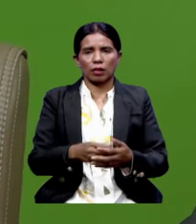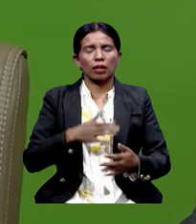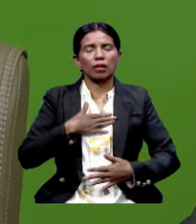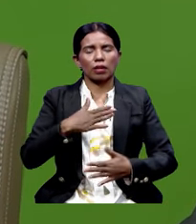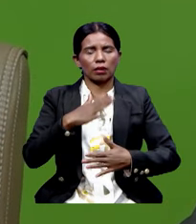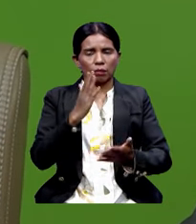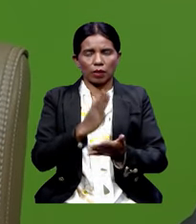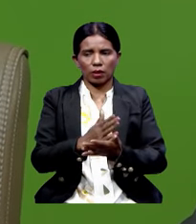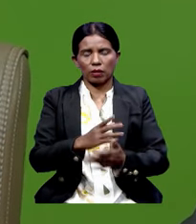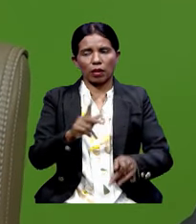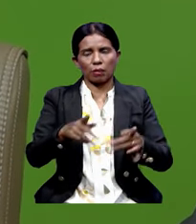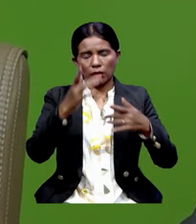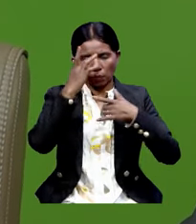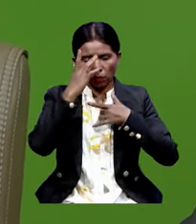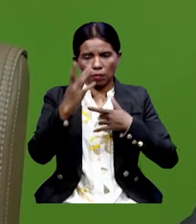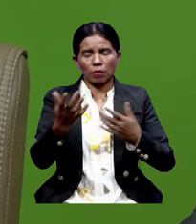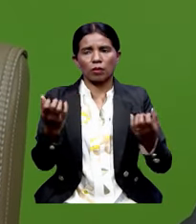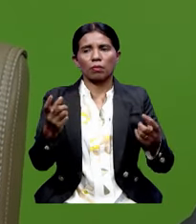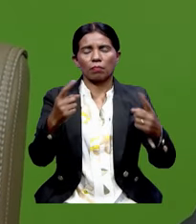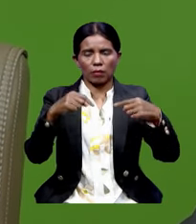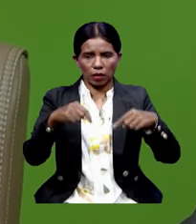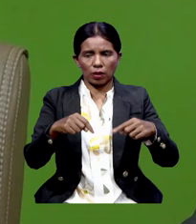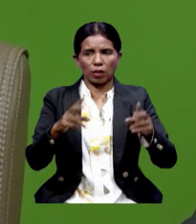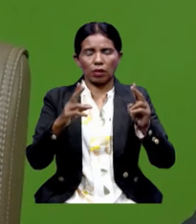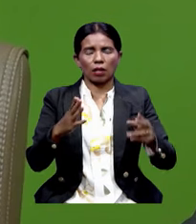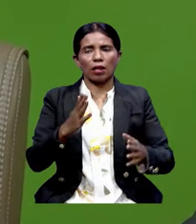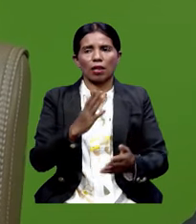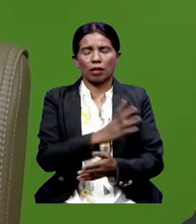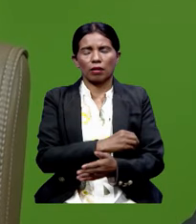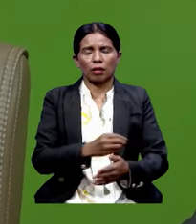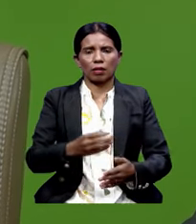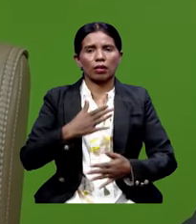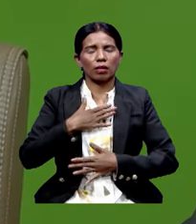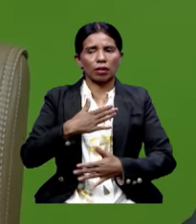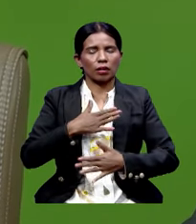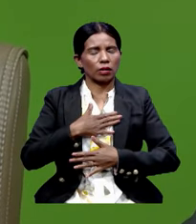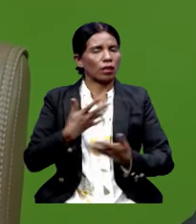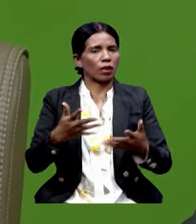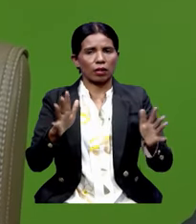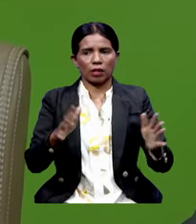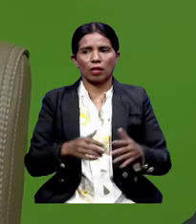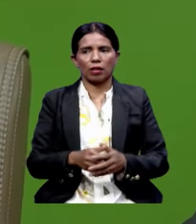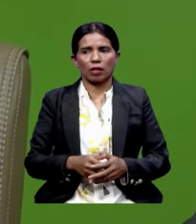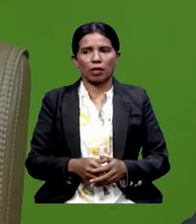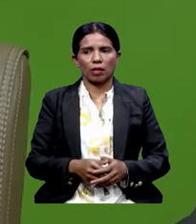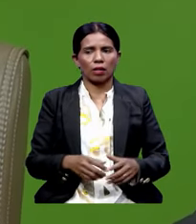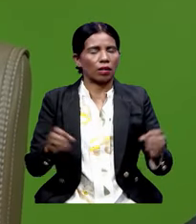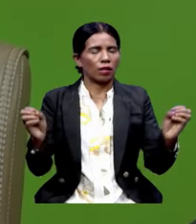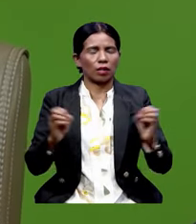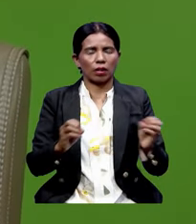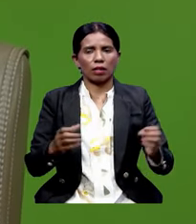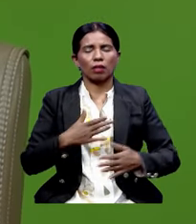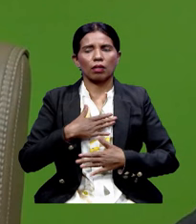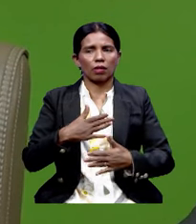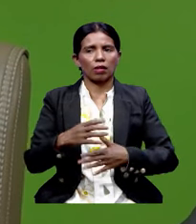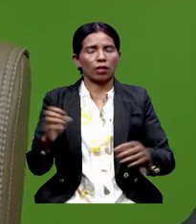o mora sira neve ma mai rokonisaun parazen cardiorrespiratório o islaiona forms la bacona